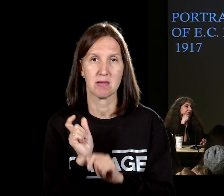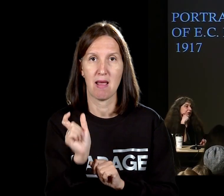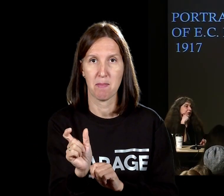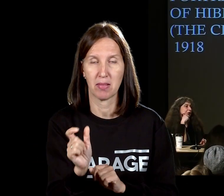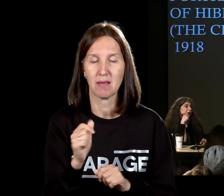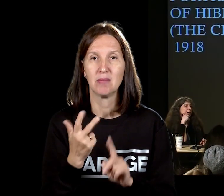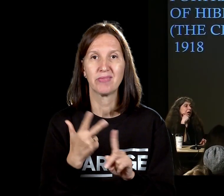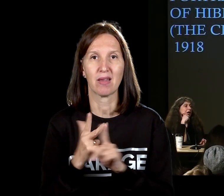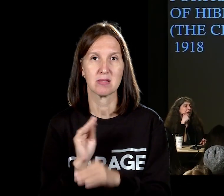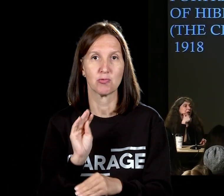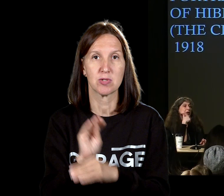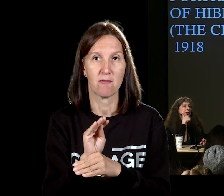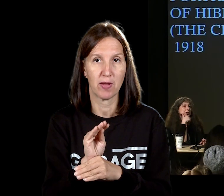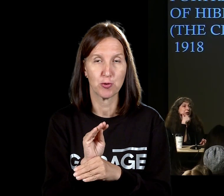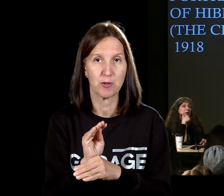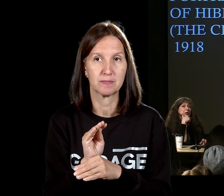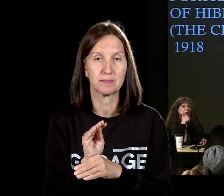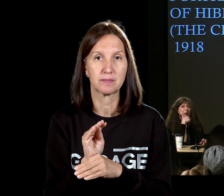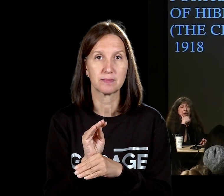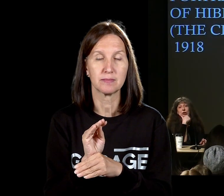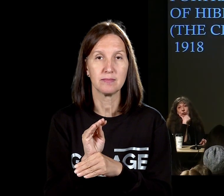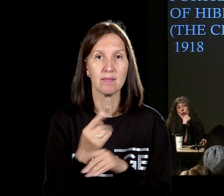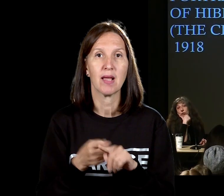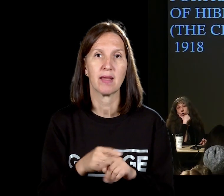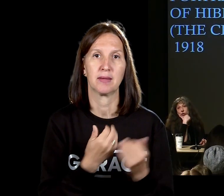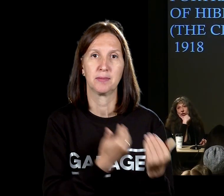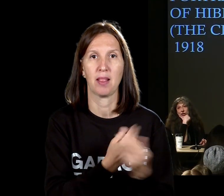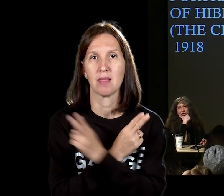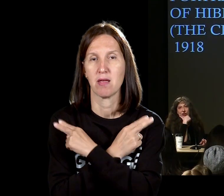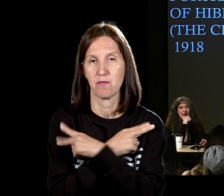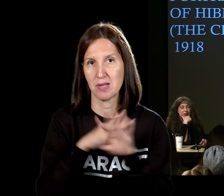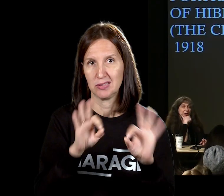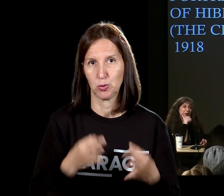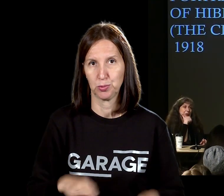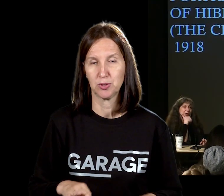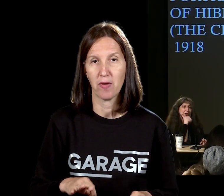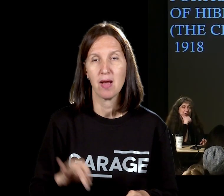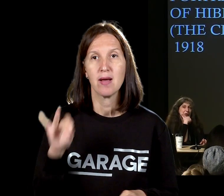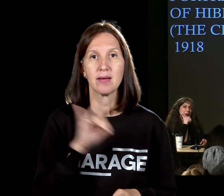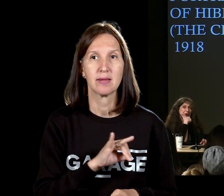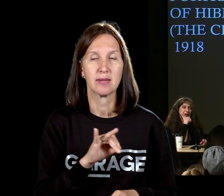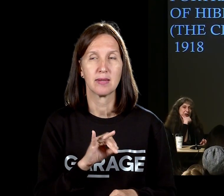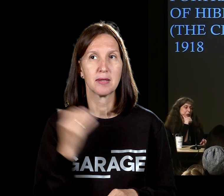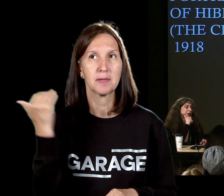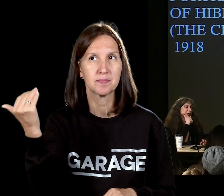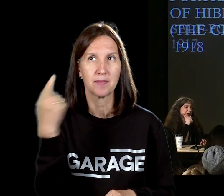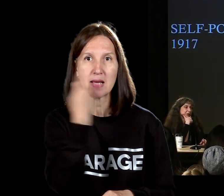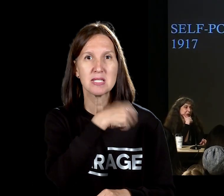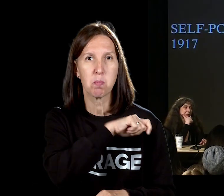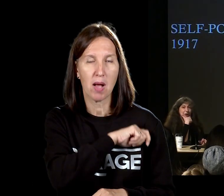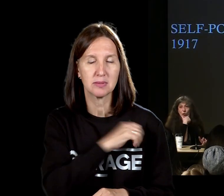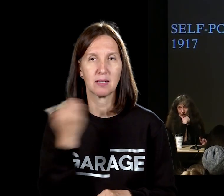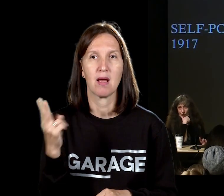третья составляющая – это наивное искусство, которое и, видимо, некое каталонское и